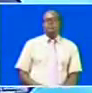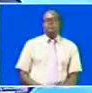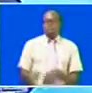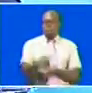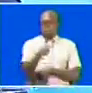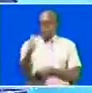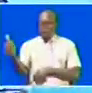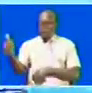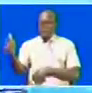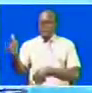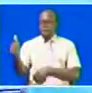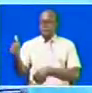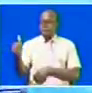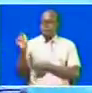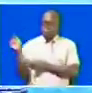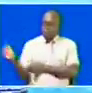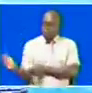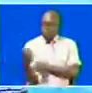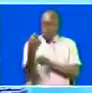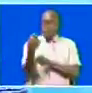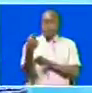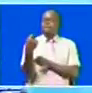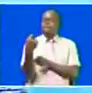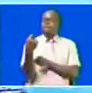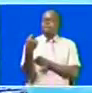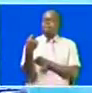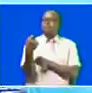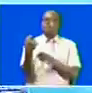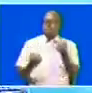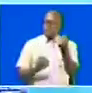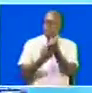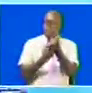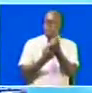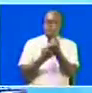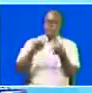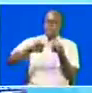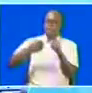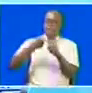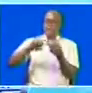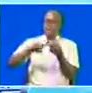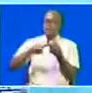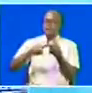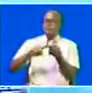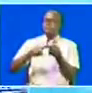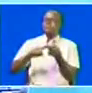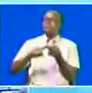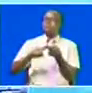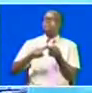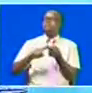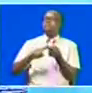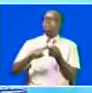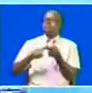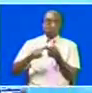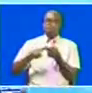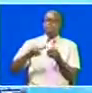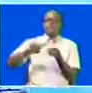Kwingineko ni kwamba mashindano ya gofu yanayoadhimishwa ama yanayodhaminiwa na shirika la Standard yanayofanywa kama na Standard